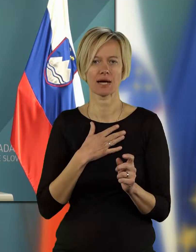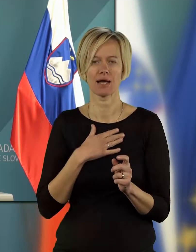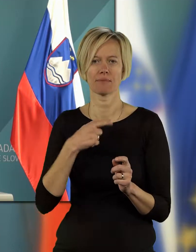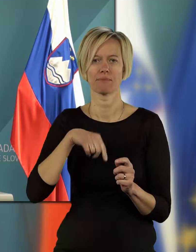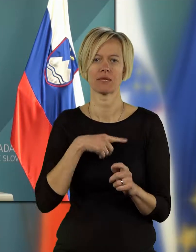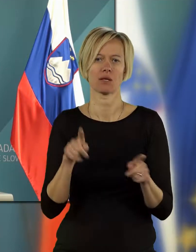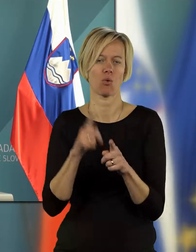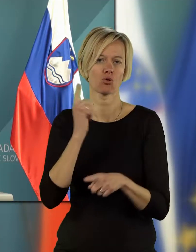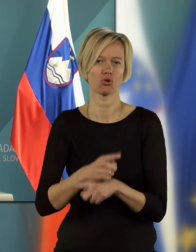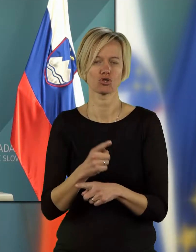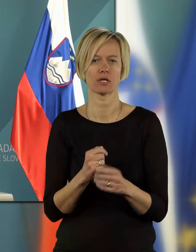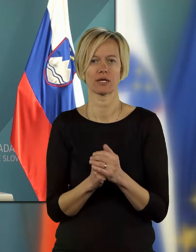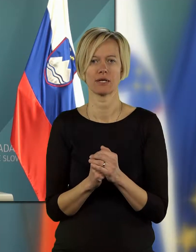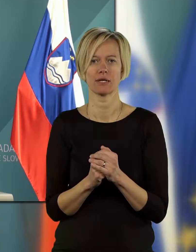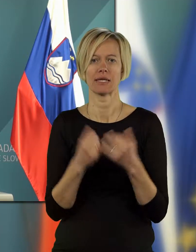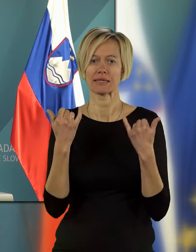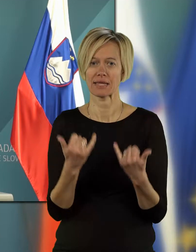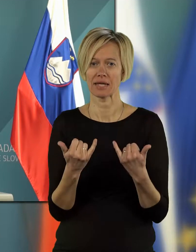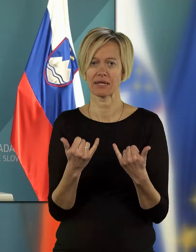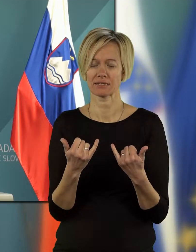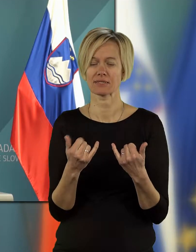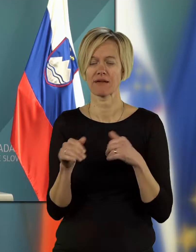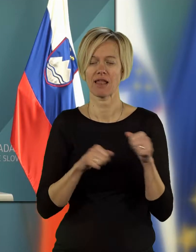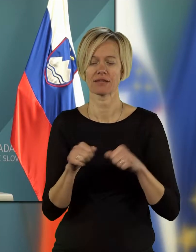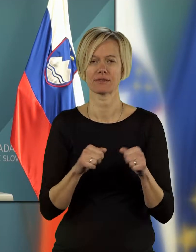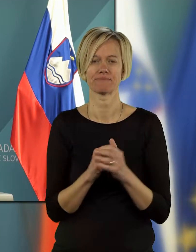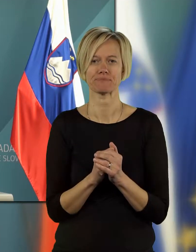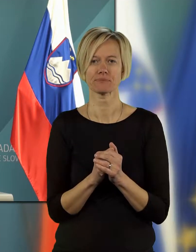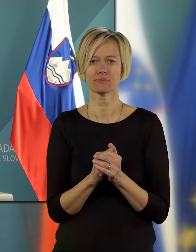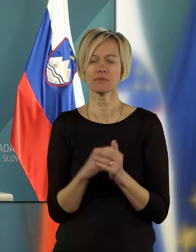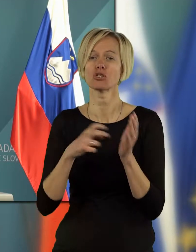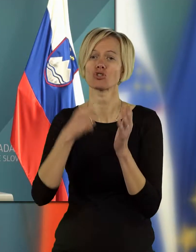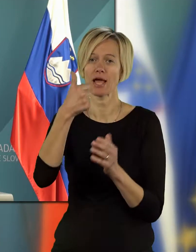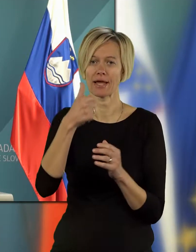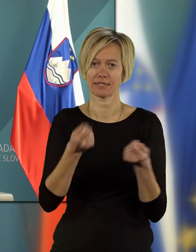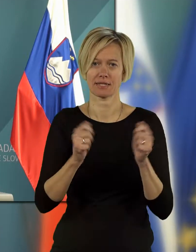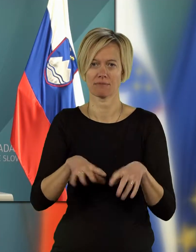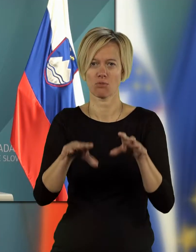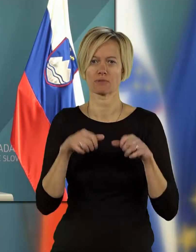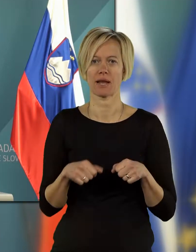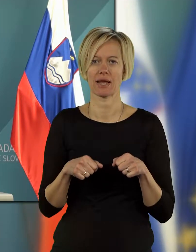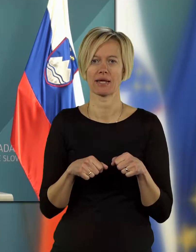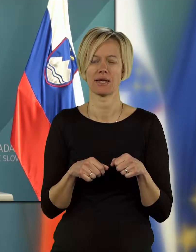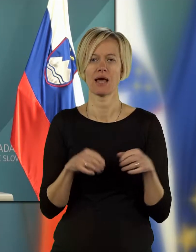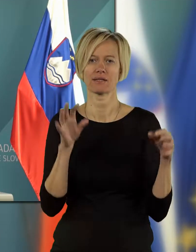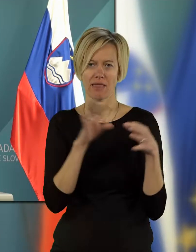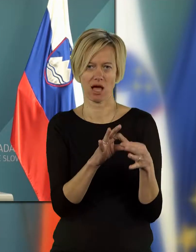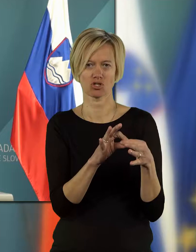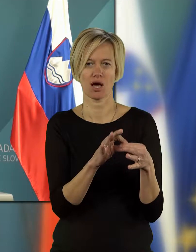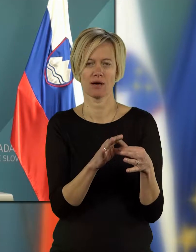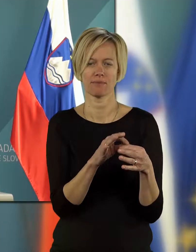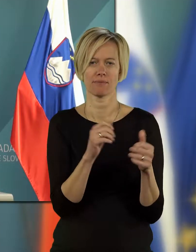zakaj smo se tako odločili danes na vladi, in pa še en sklep smo sprejeli, ki se pa